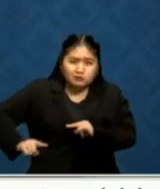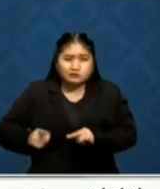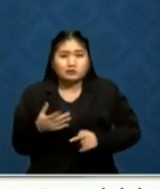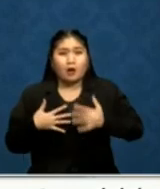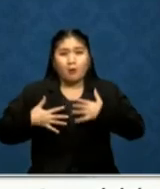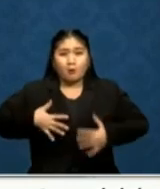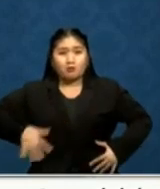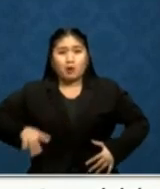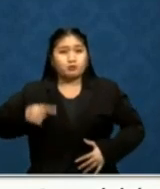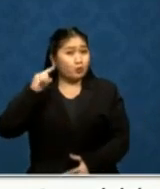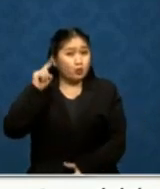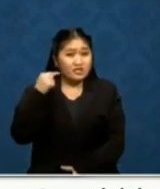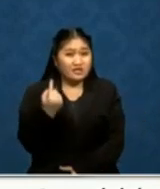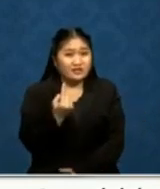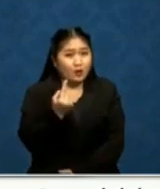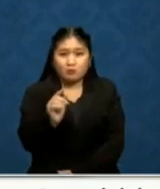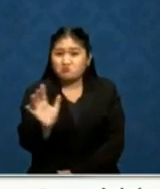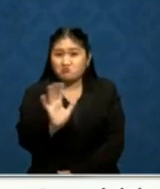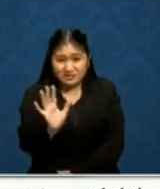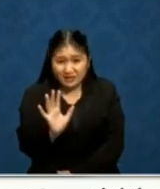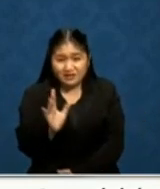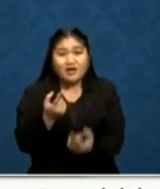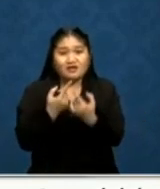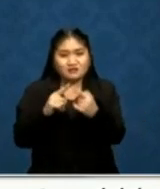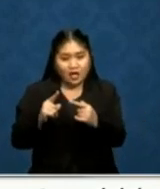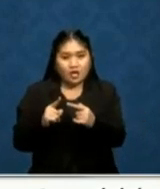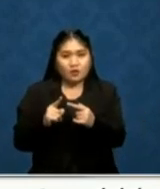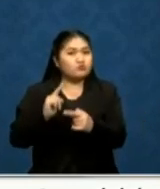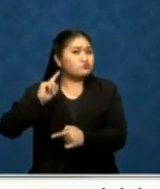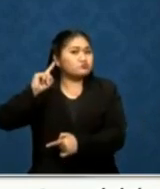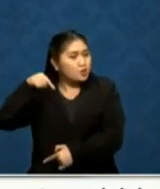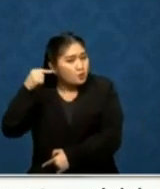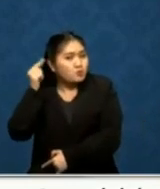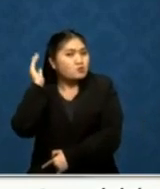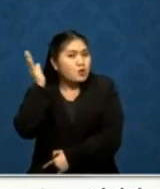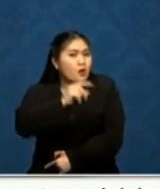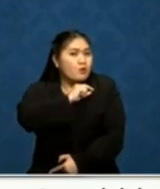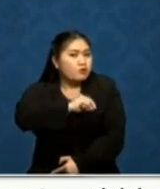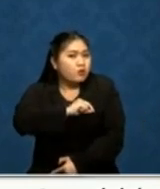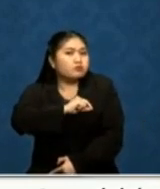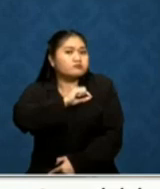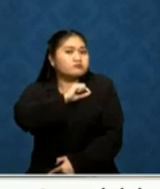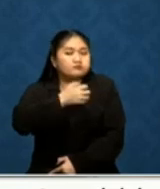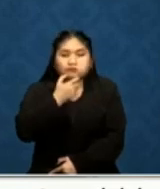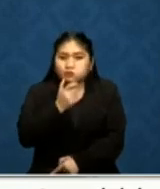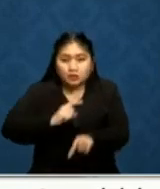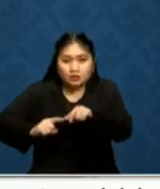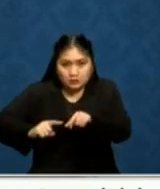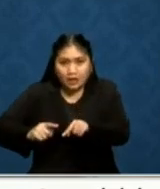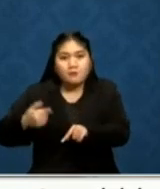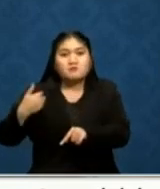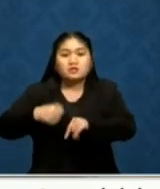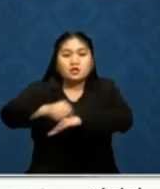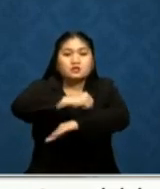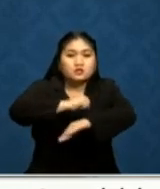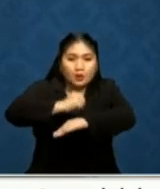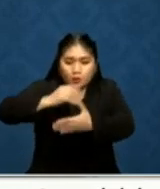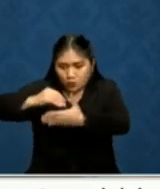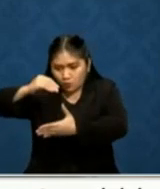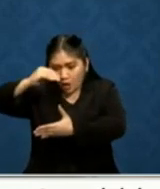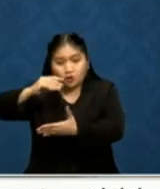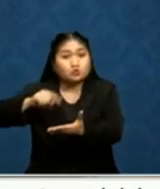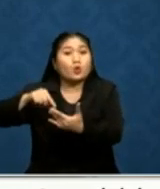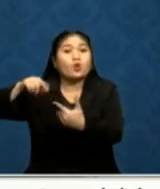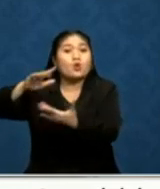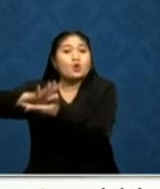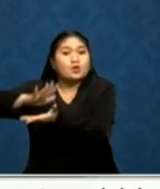แต่เพศหญิงเท่านั้นนะคะแต่เกิดขึ้นกับคนทุกเพศทุกวัยค่ะทั้งในสถานที่สาธารณะสถานศึกษาส